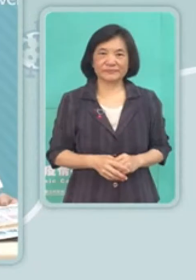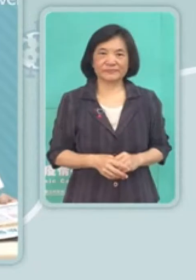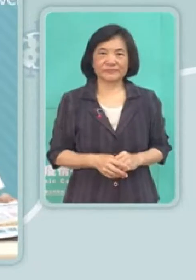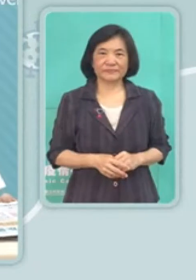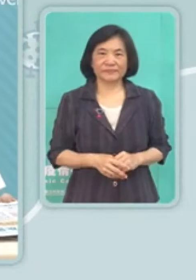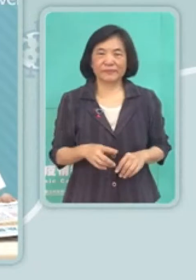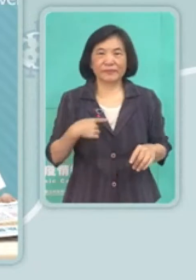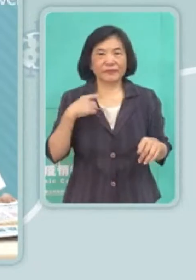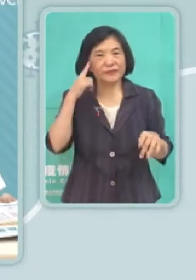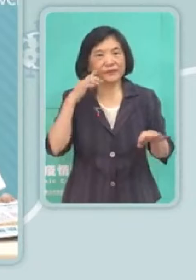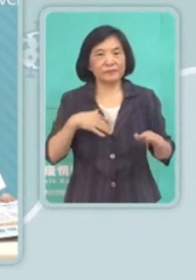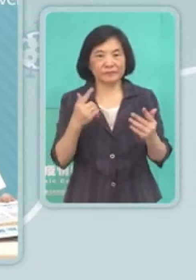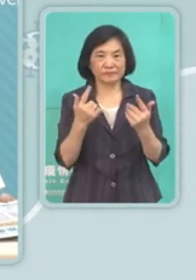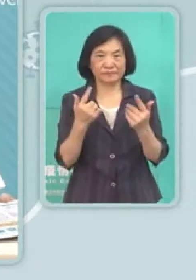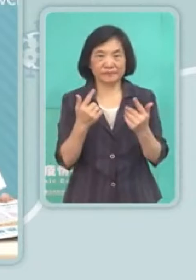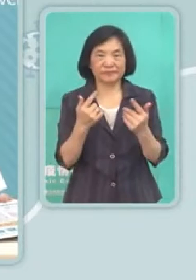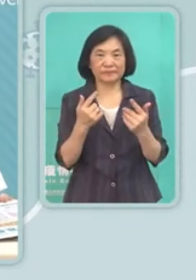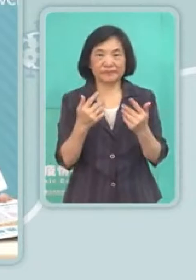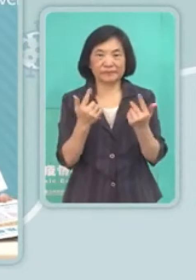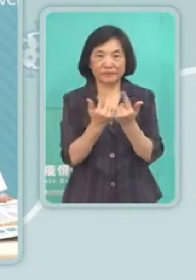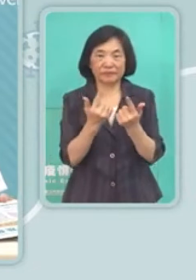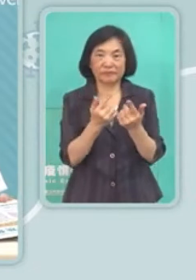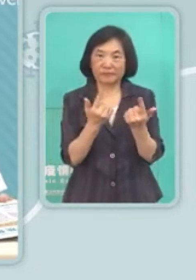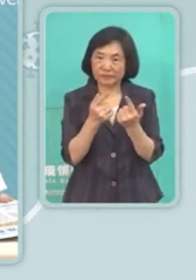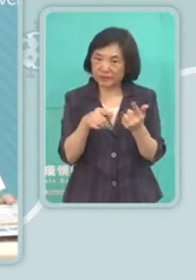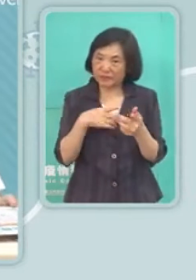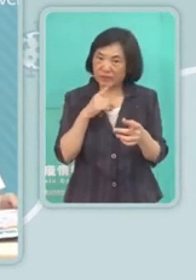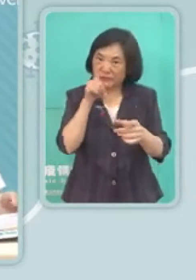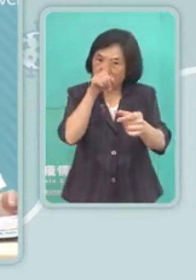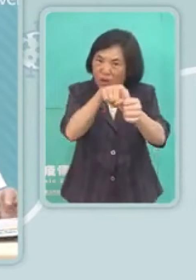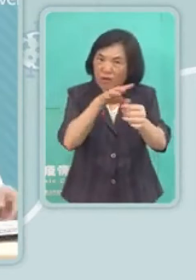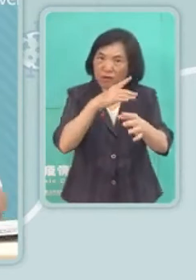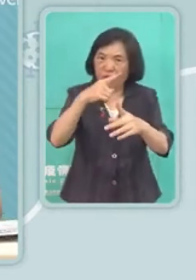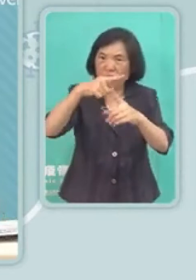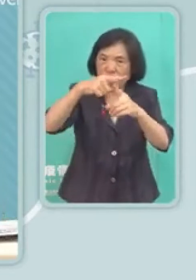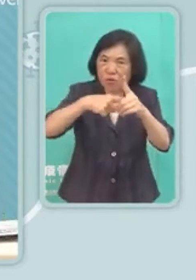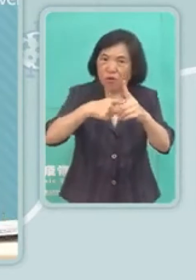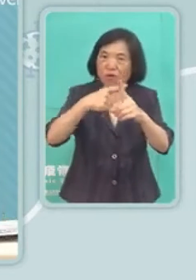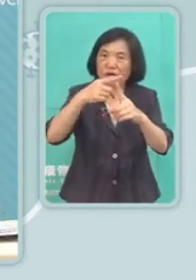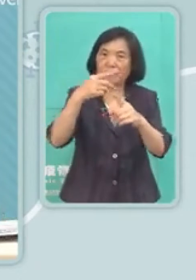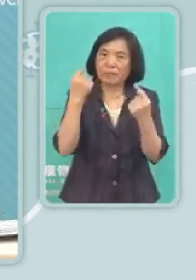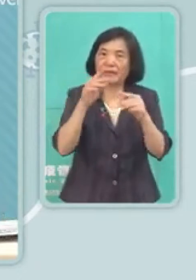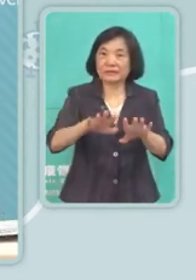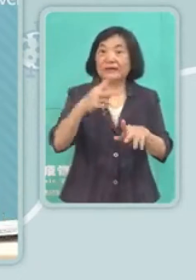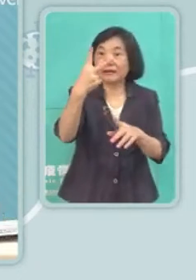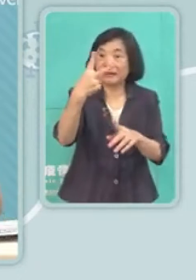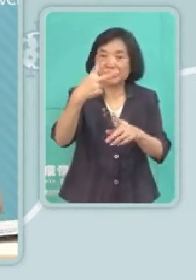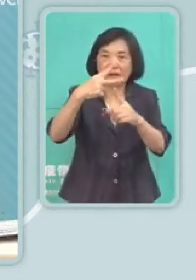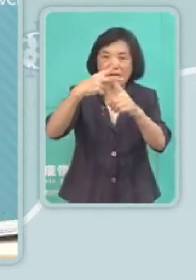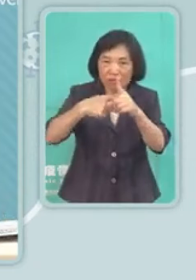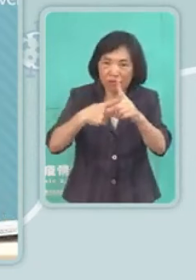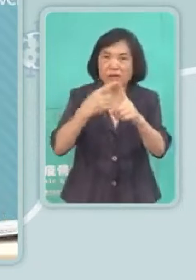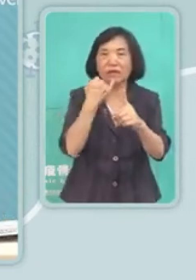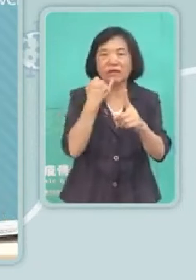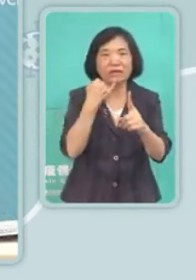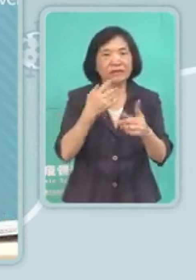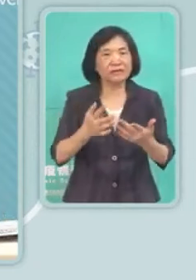是已经达到了降到一级的这个标准了，接近。那剩下问题就这样了，